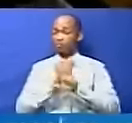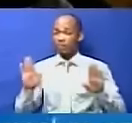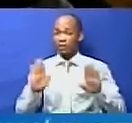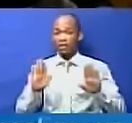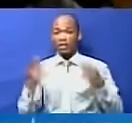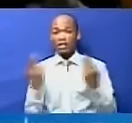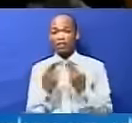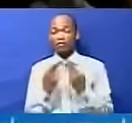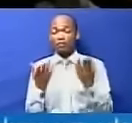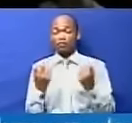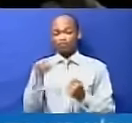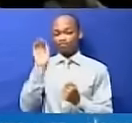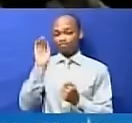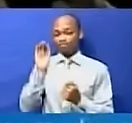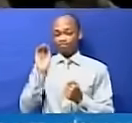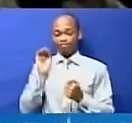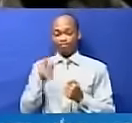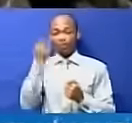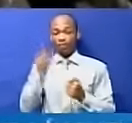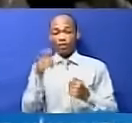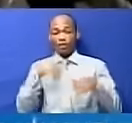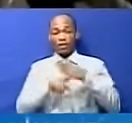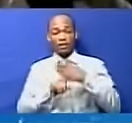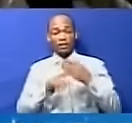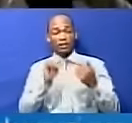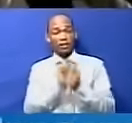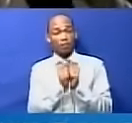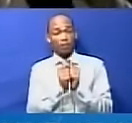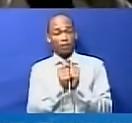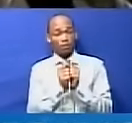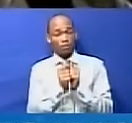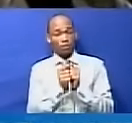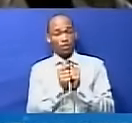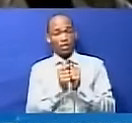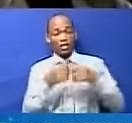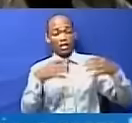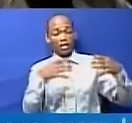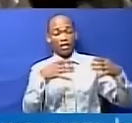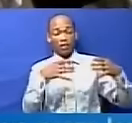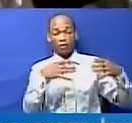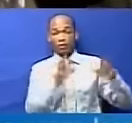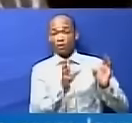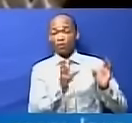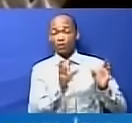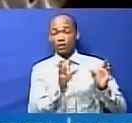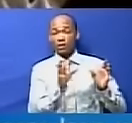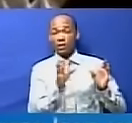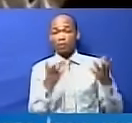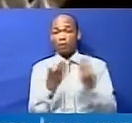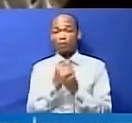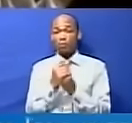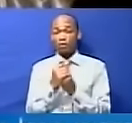kakish vit v masomo ziada vuli na walim wesha wana sifa na maad